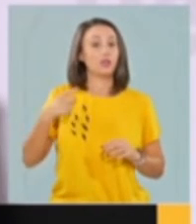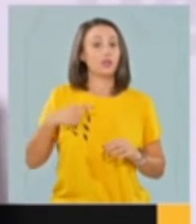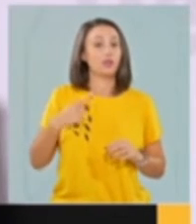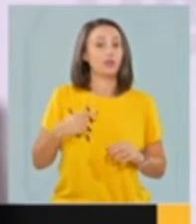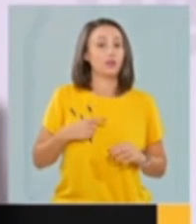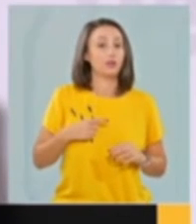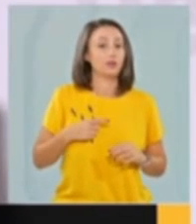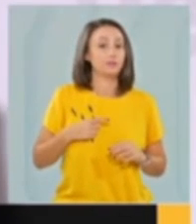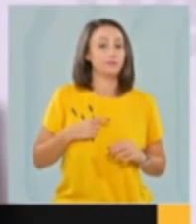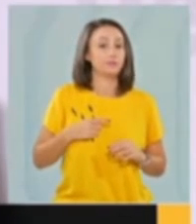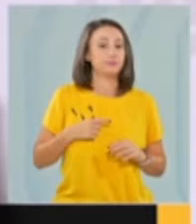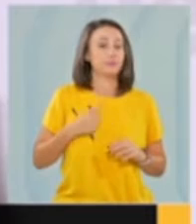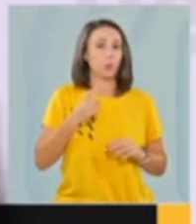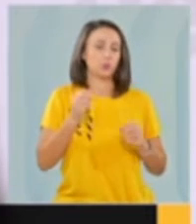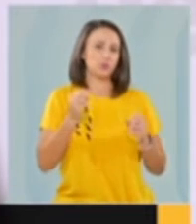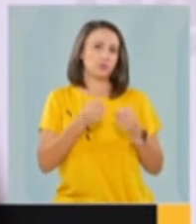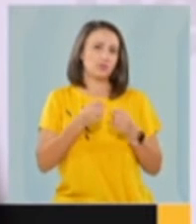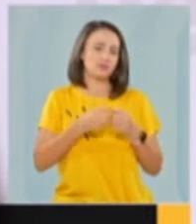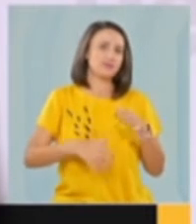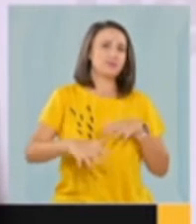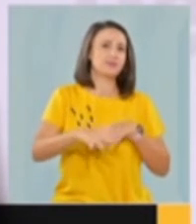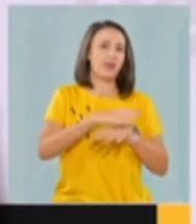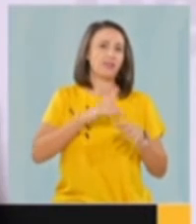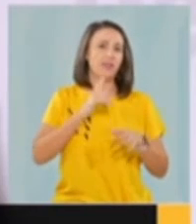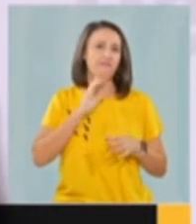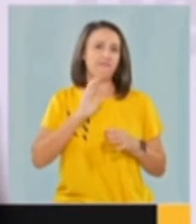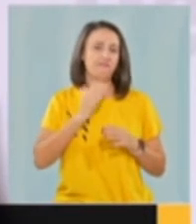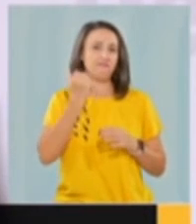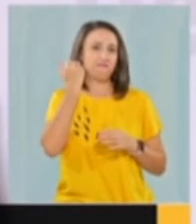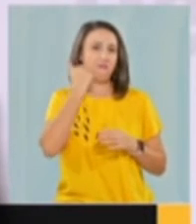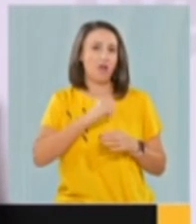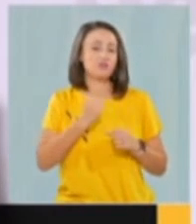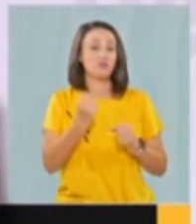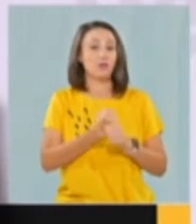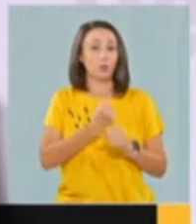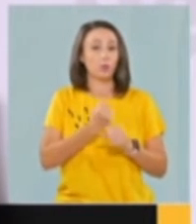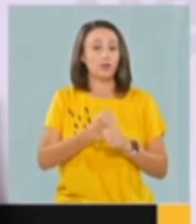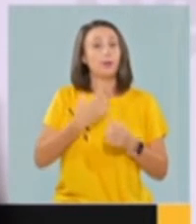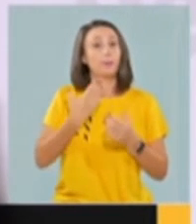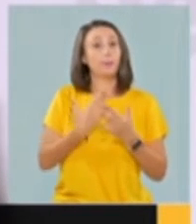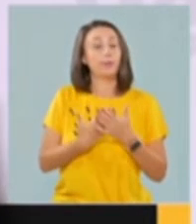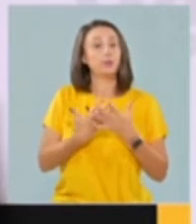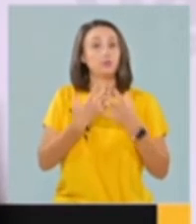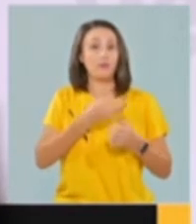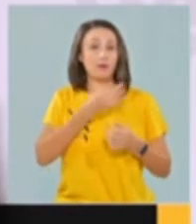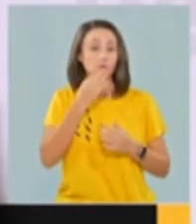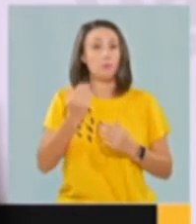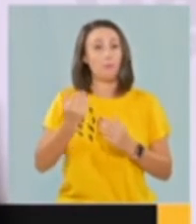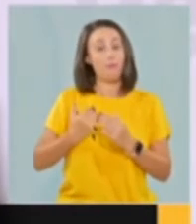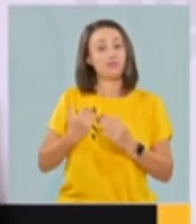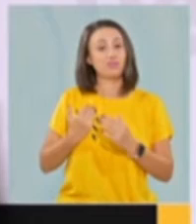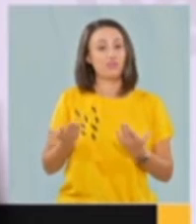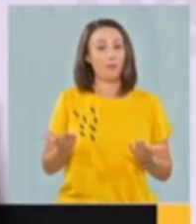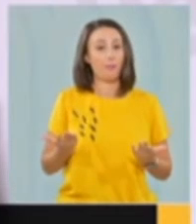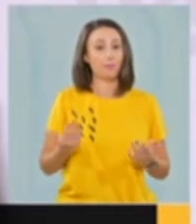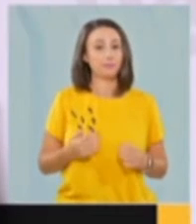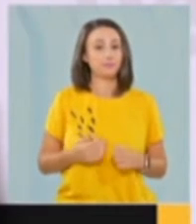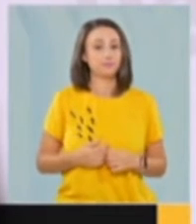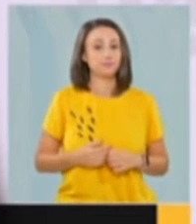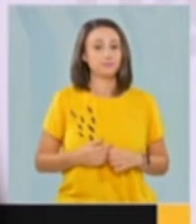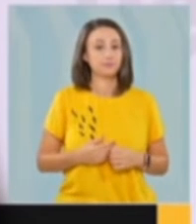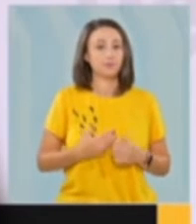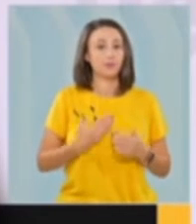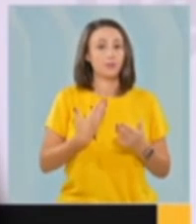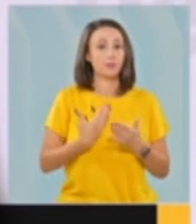un circ, o mascaradă făcută pentru ceea ce vă spuneam mai devreme, și anume